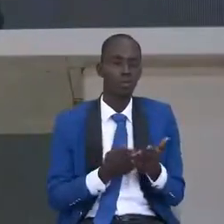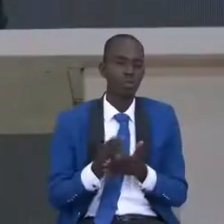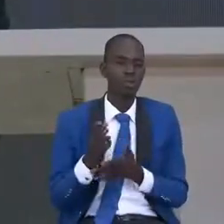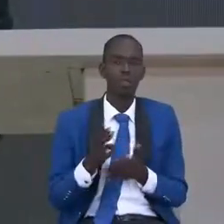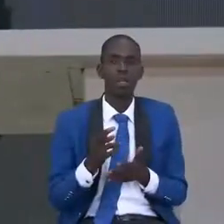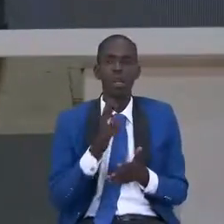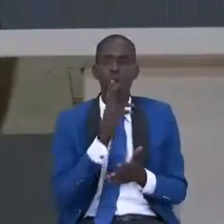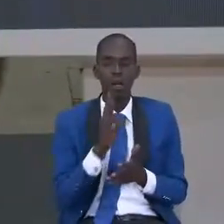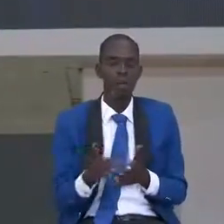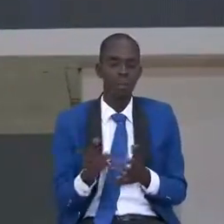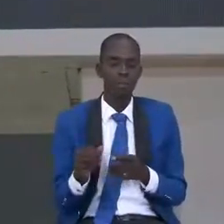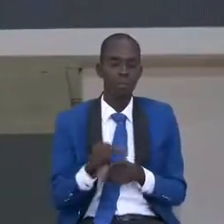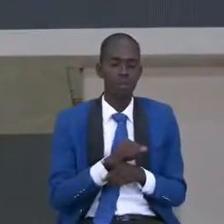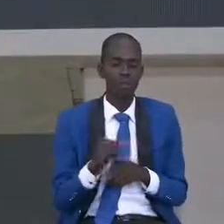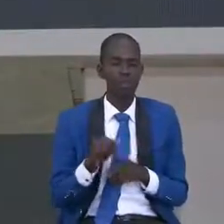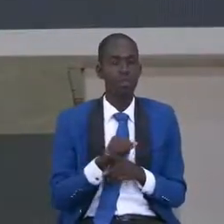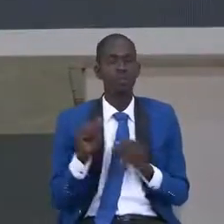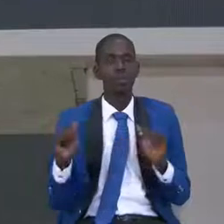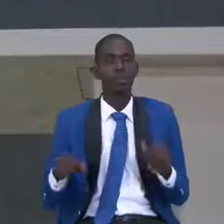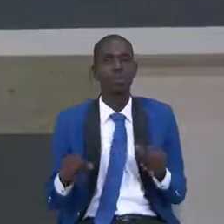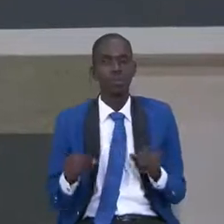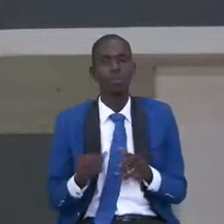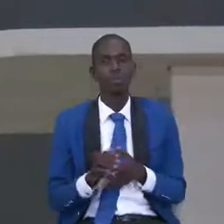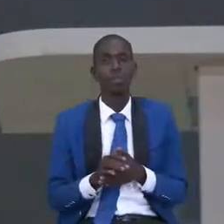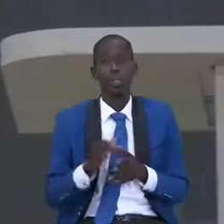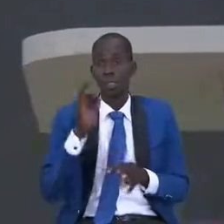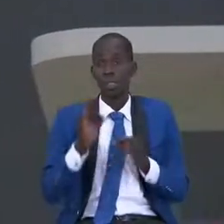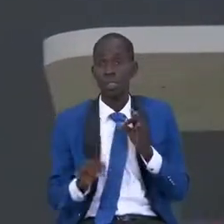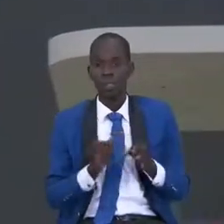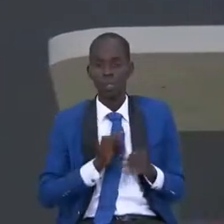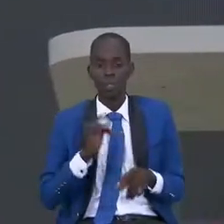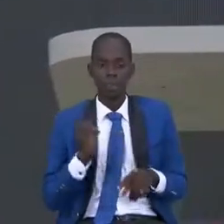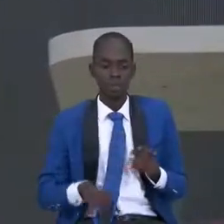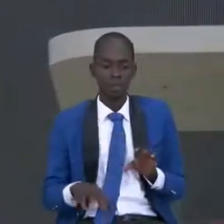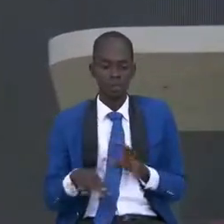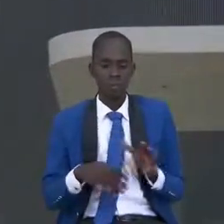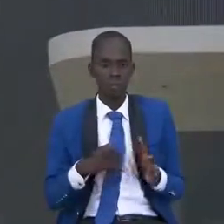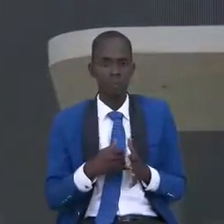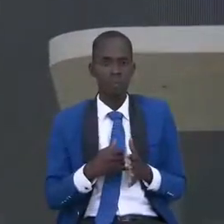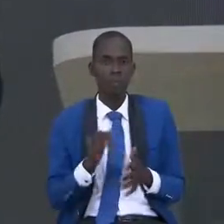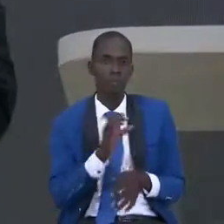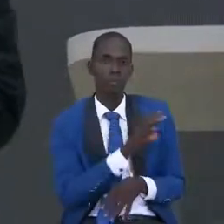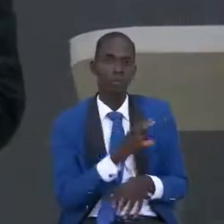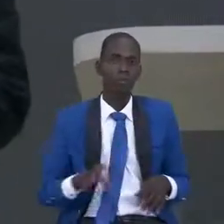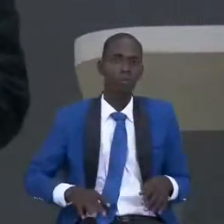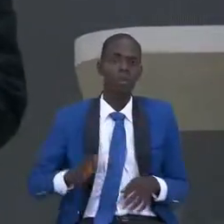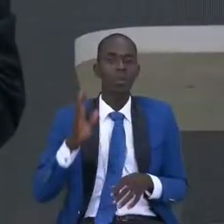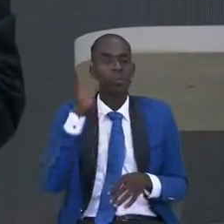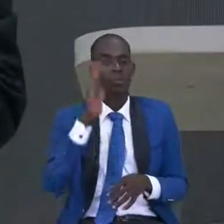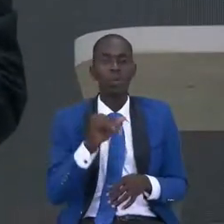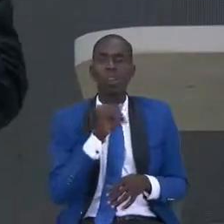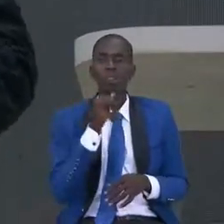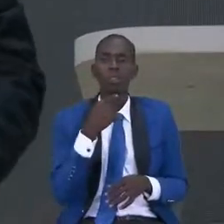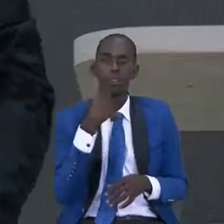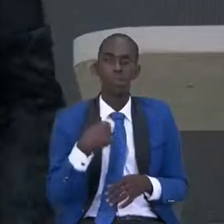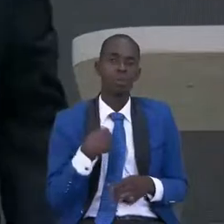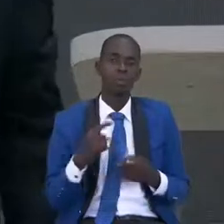la foi. Si je n'ai pas pu le faire, Christ n'allait pas me dire de le